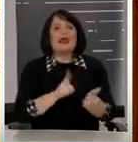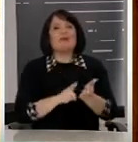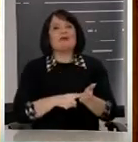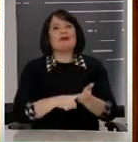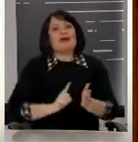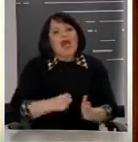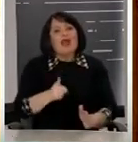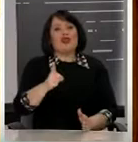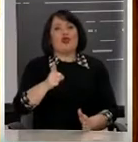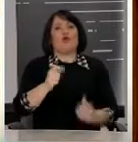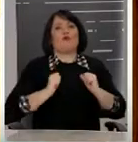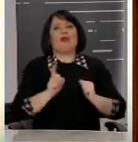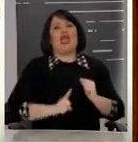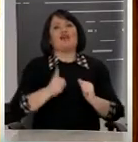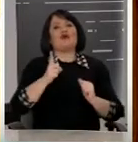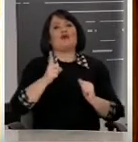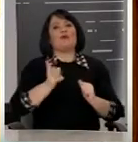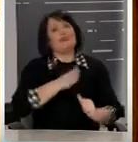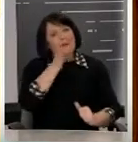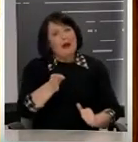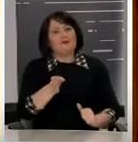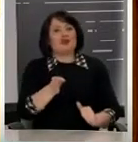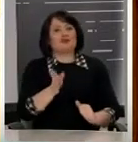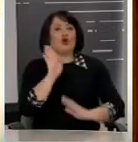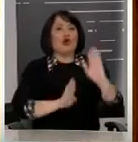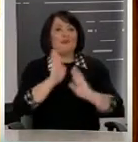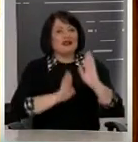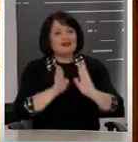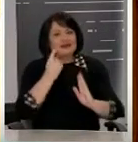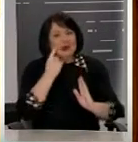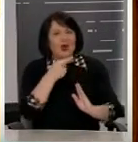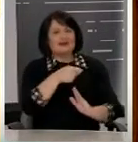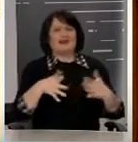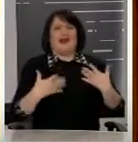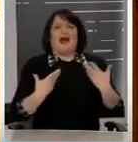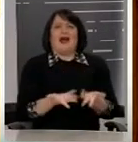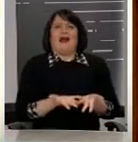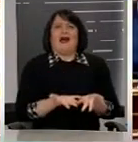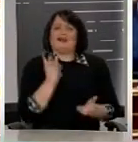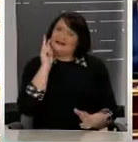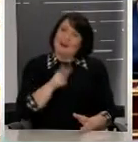εκδρομή στο ναό του καπιταλισμού. Να μην υπάρξει.